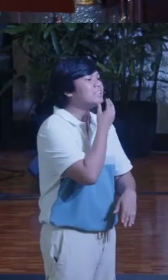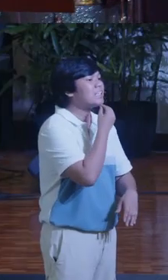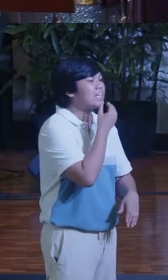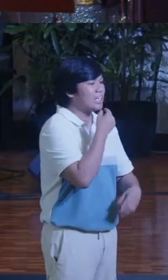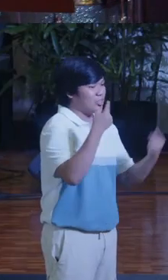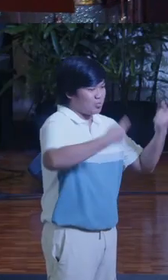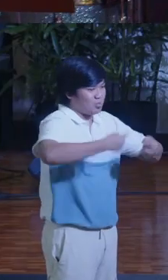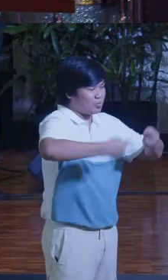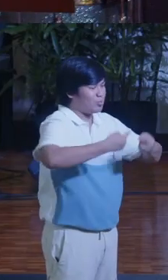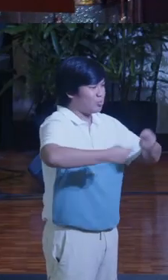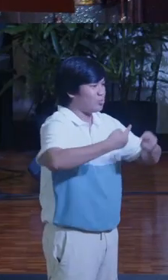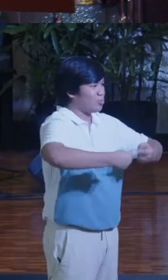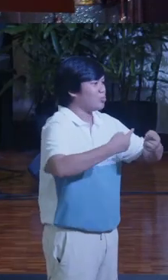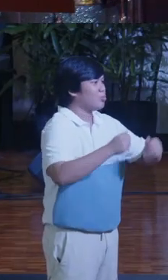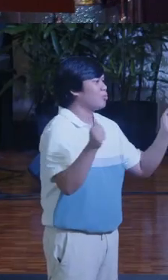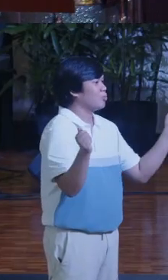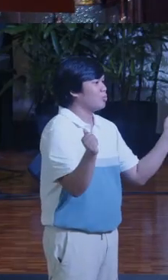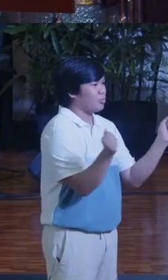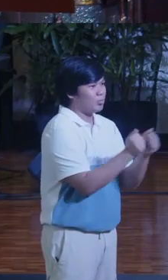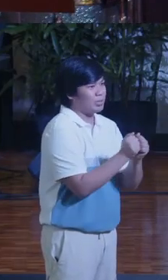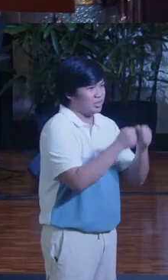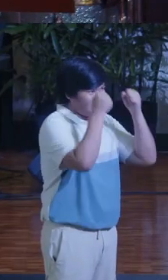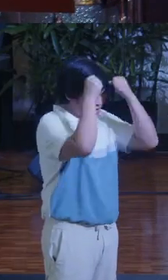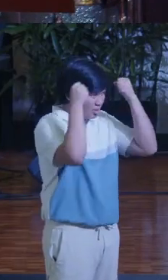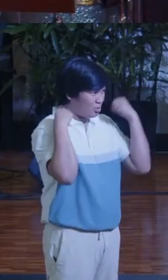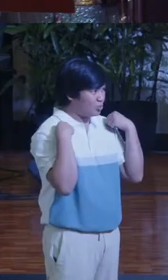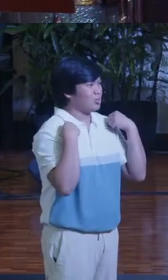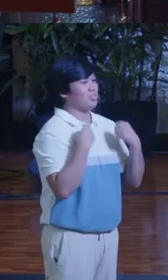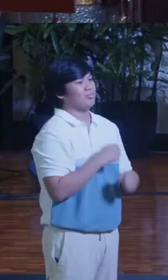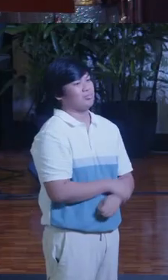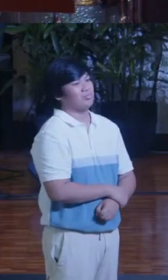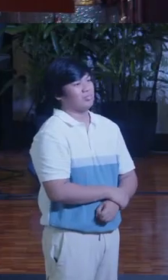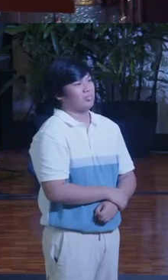ngayon ay nakikita pa natin sa mga balita.